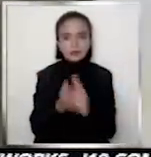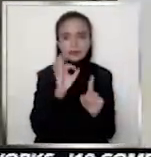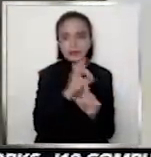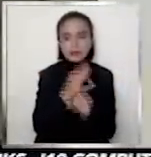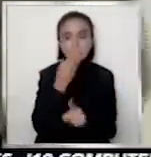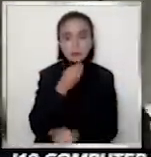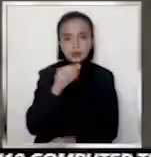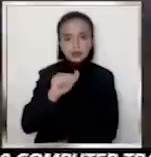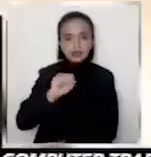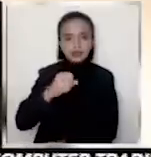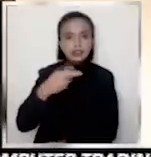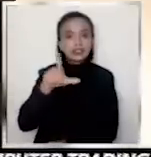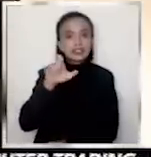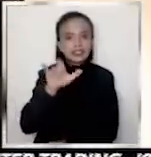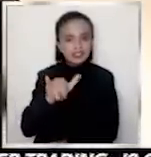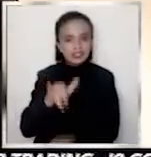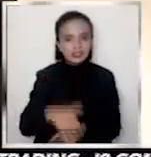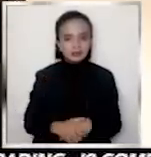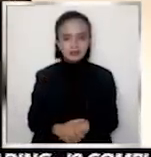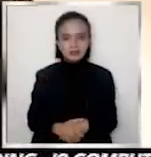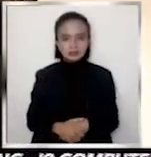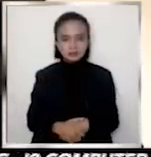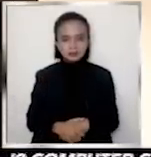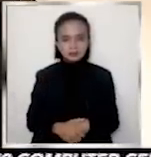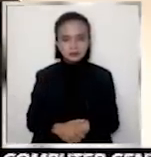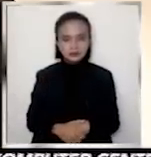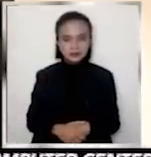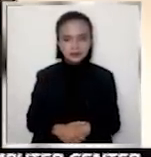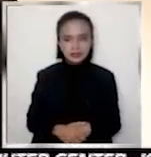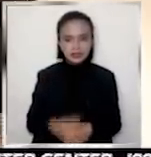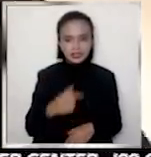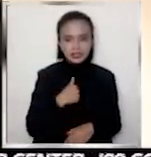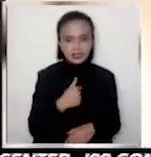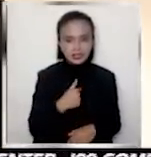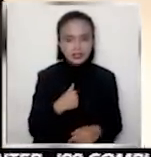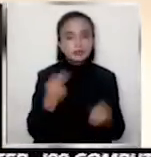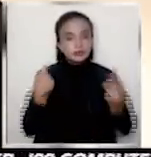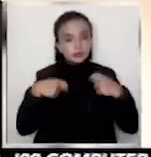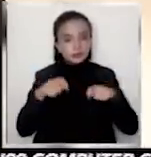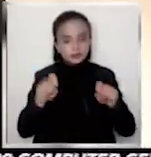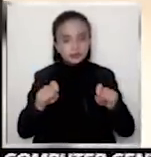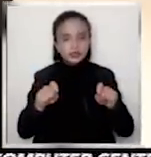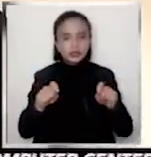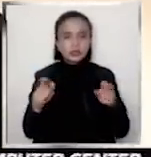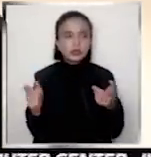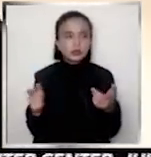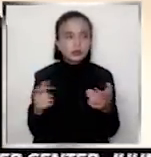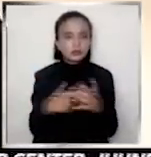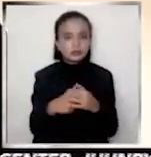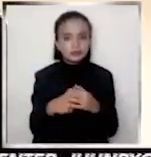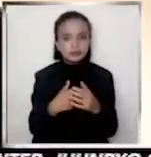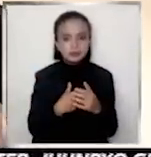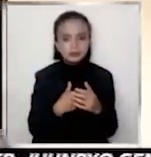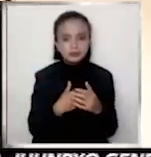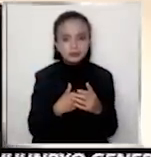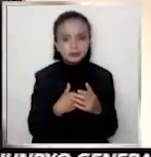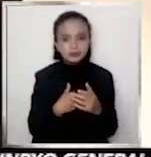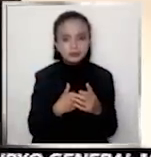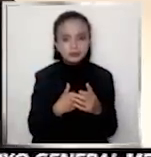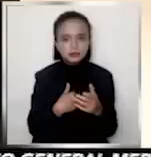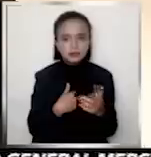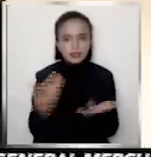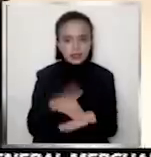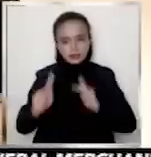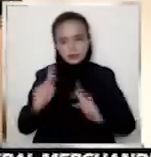na si Shubi Etrata. I'm really happy that I get to portray who as ako, and I get to skate, I get to perform, which yun nga,